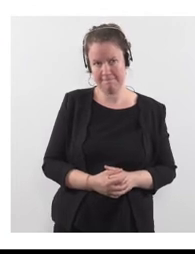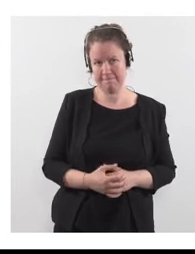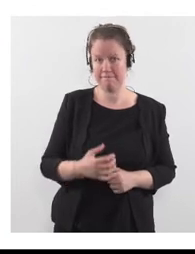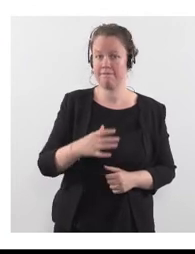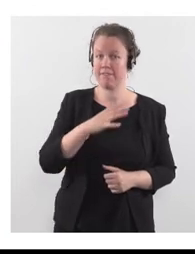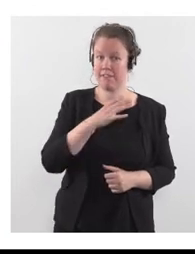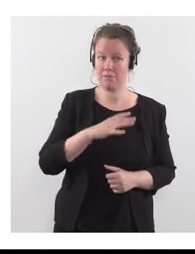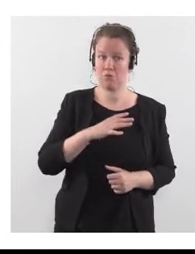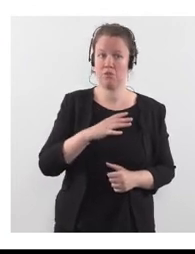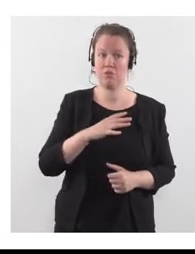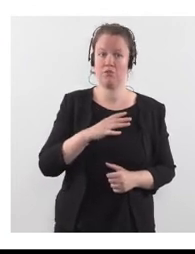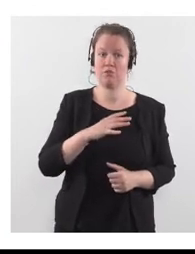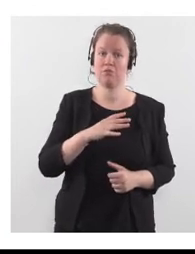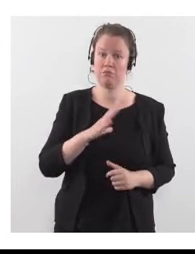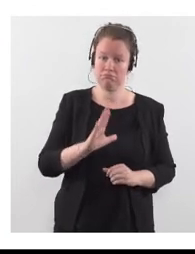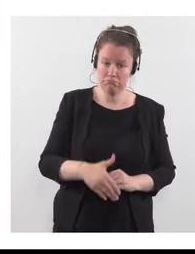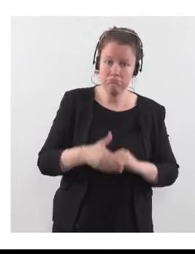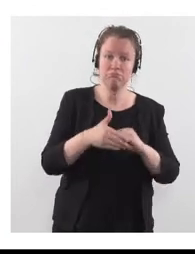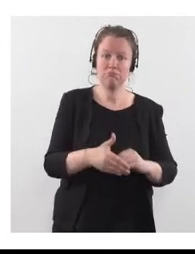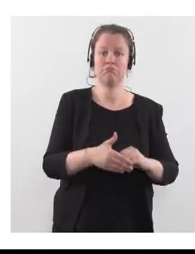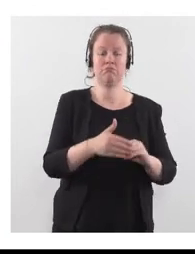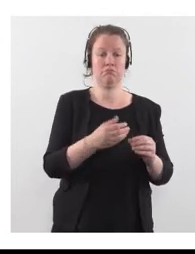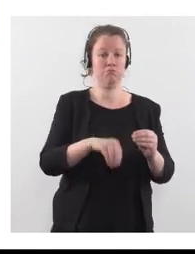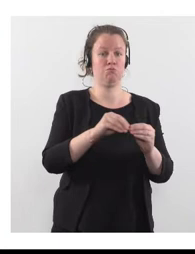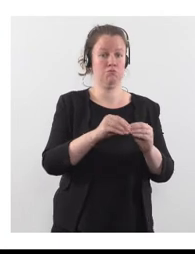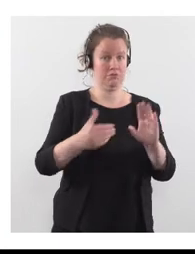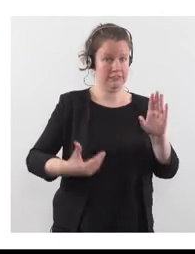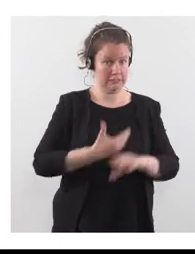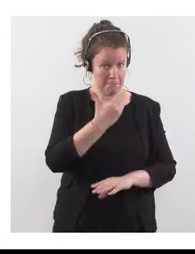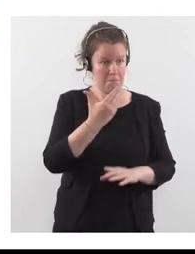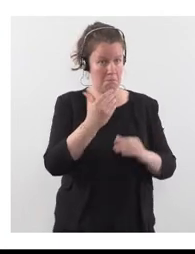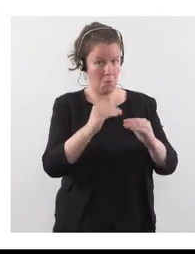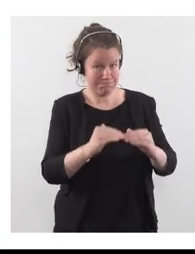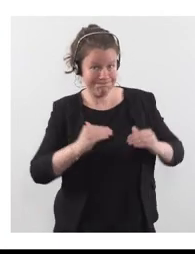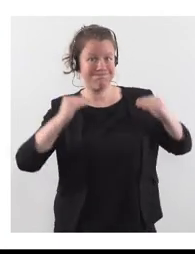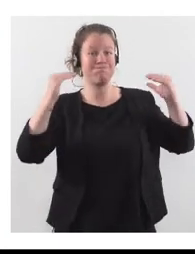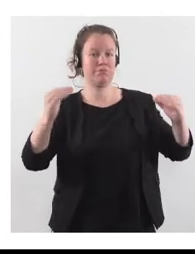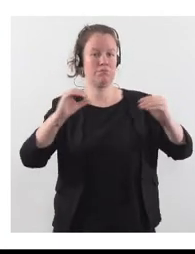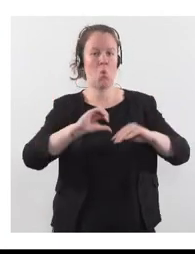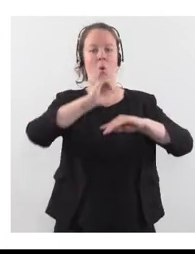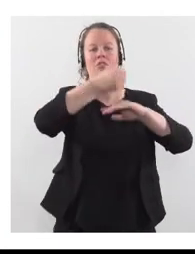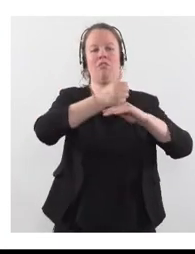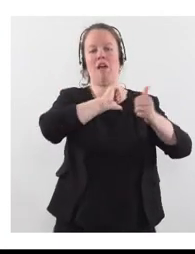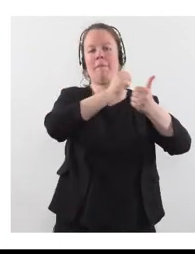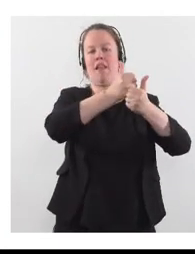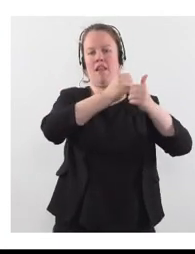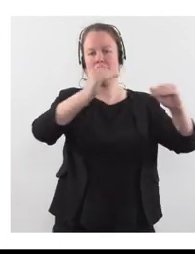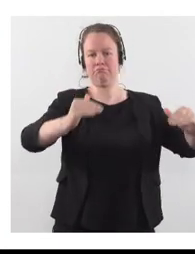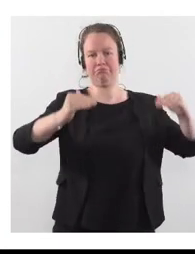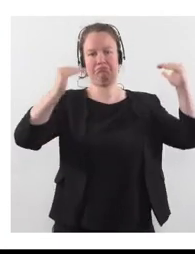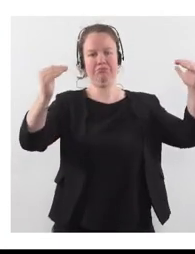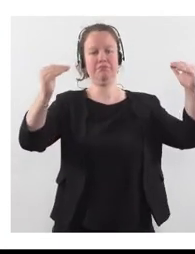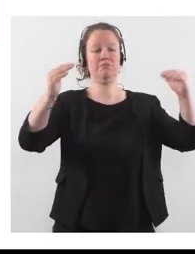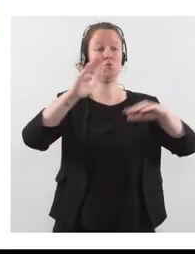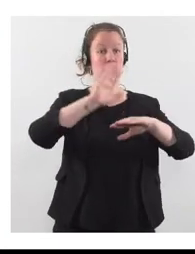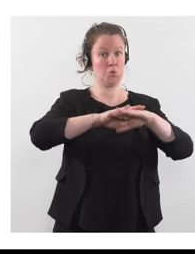assistance supplémentaire apportée à ce client pour aller à la haute cour d'appel. Malheureusement, nous